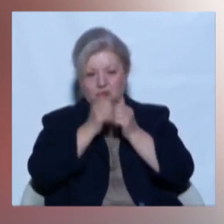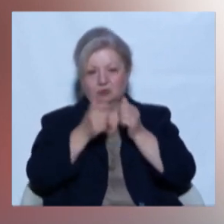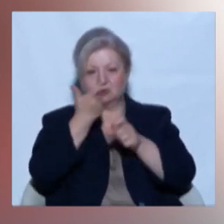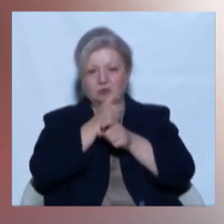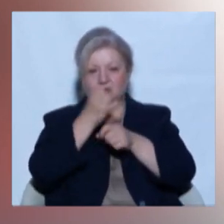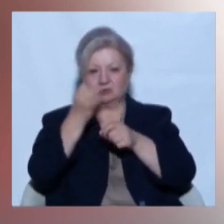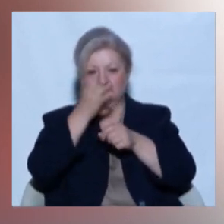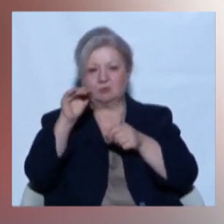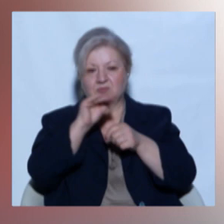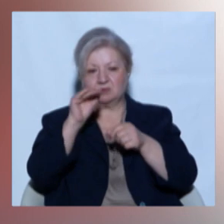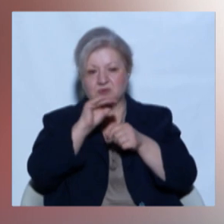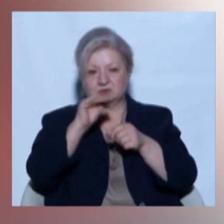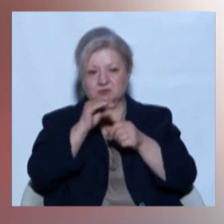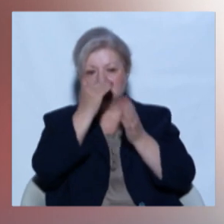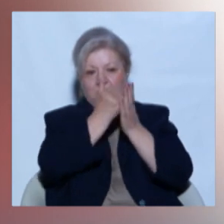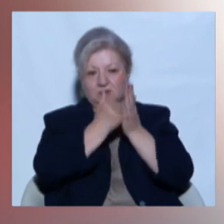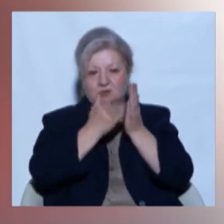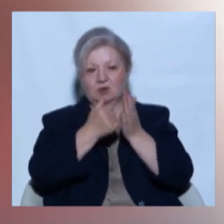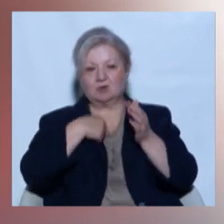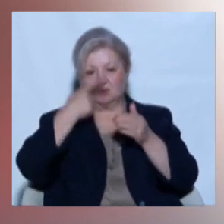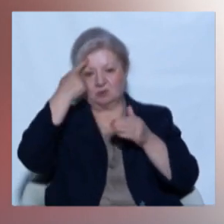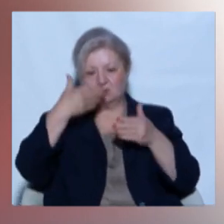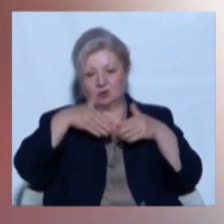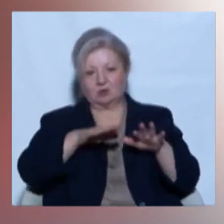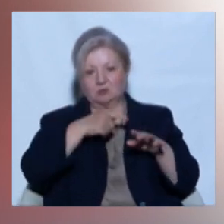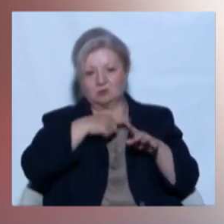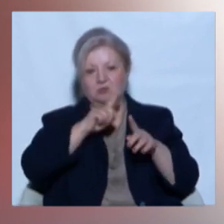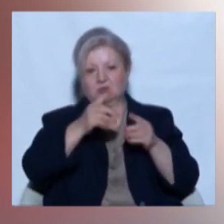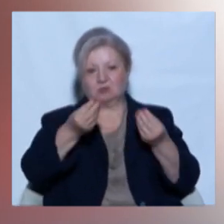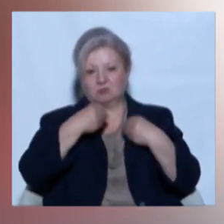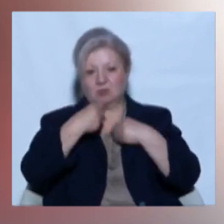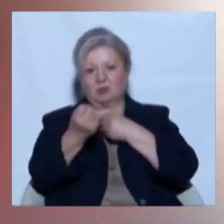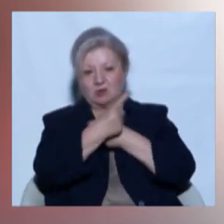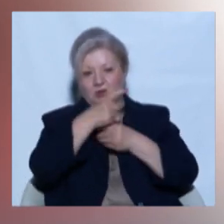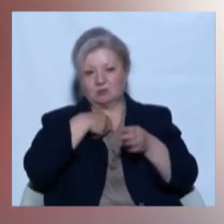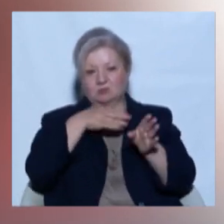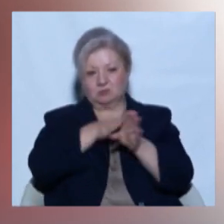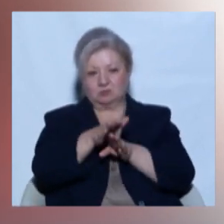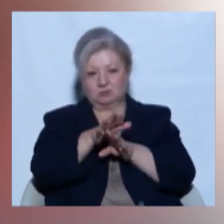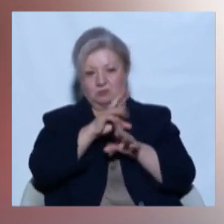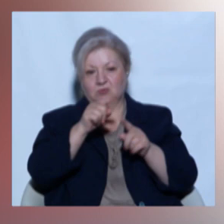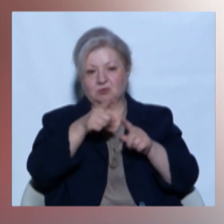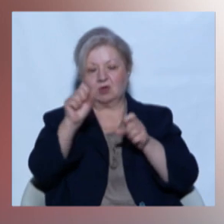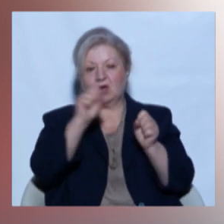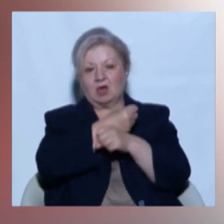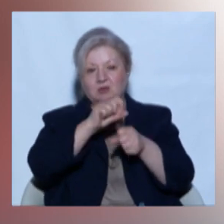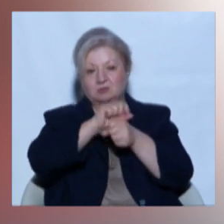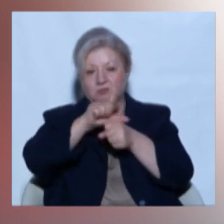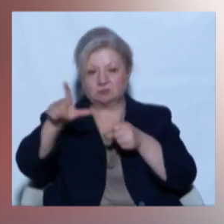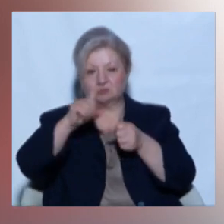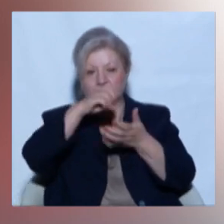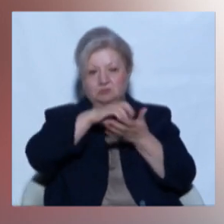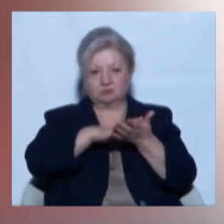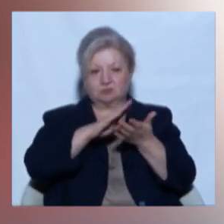იწვევს ფიზიკის გაკვეთილები. გადავწყვიტე შემესრულებინა ბატონი დავითის მიერ მოცემული დავალება, რომელიც ითვალისწინებს აჩქარების განსაზღვრას რეალურ